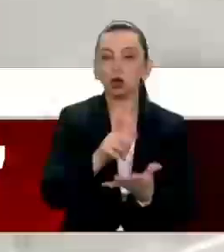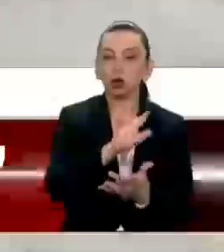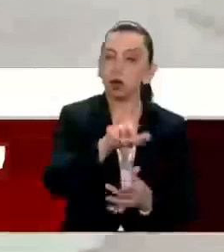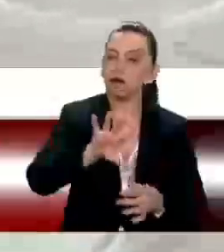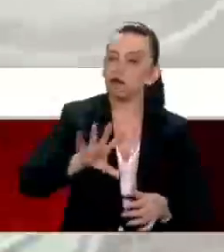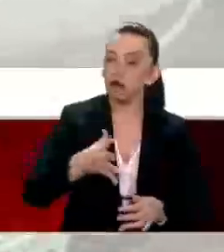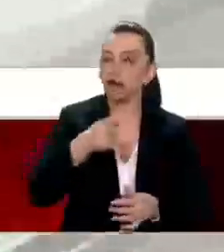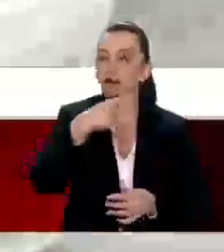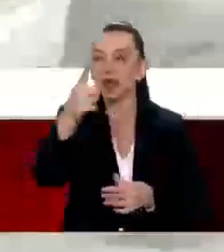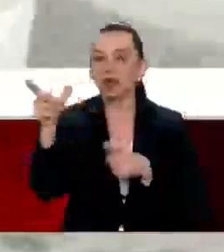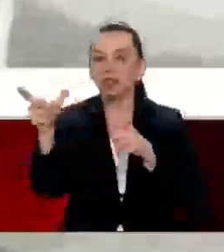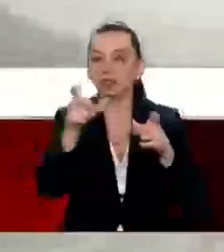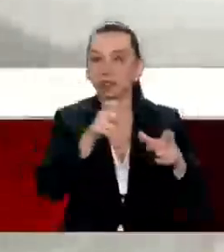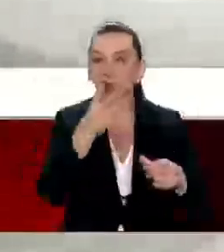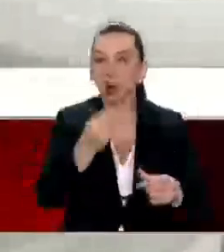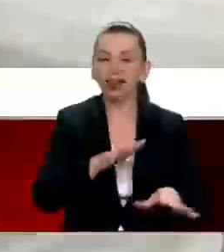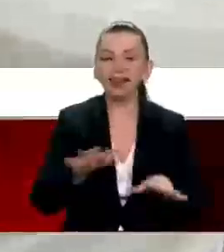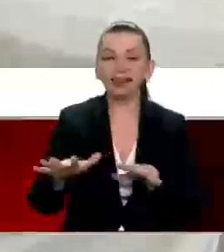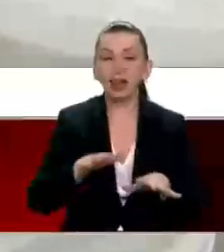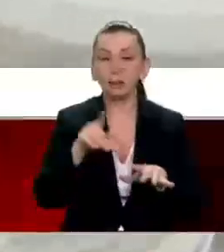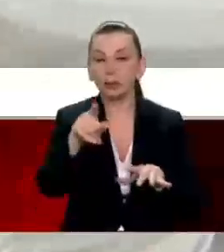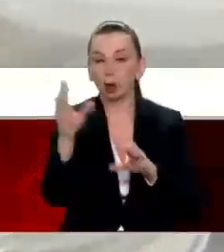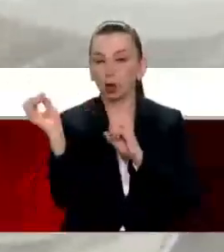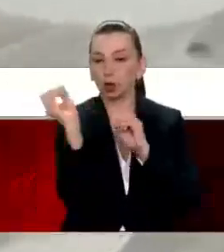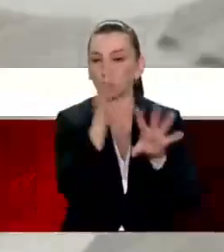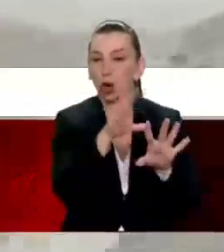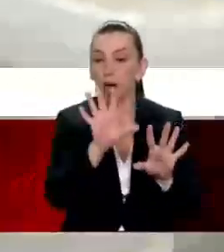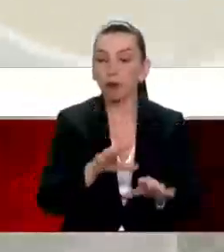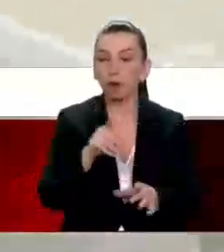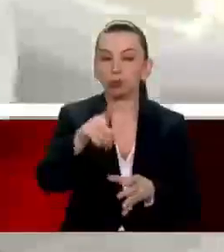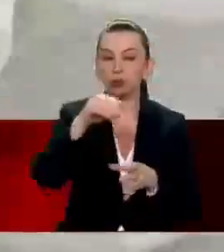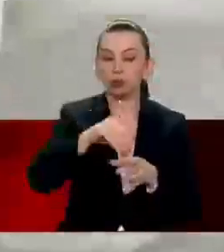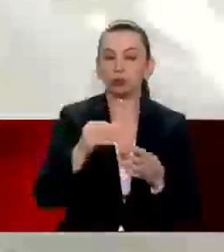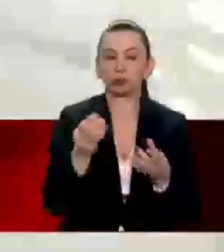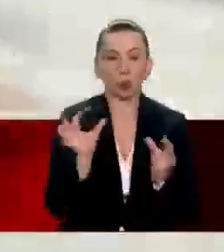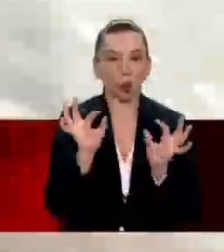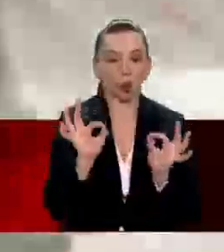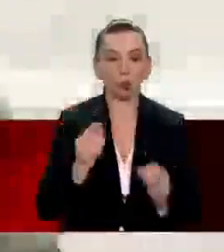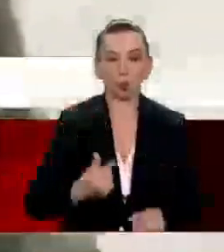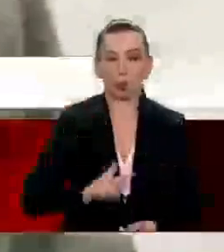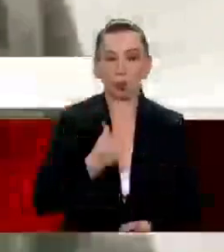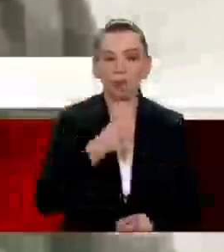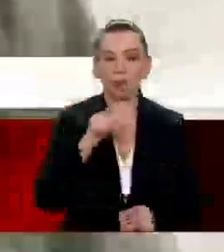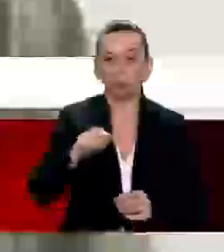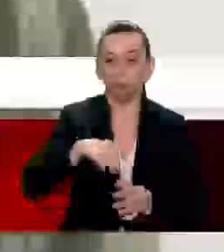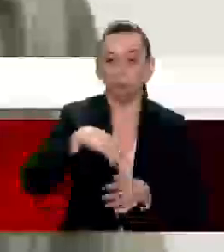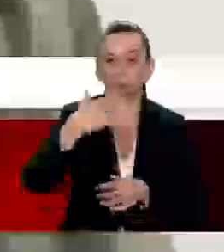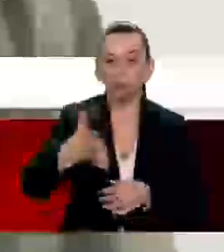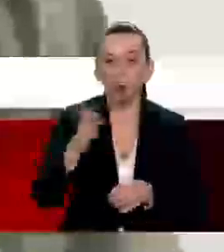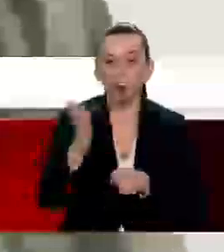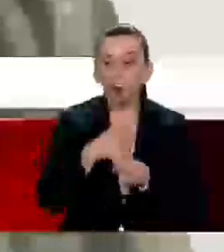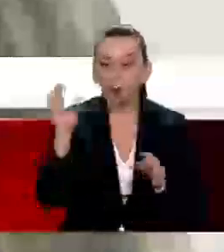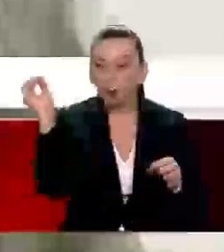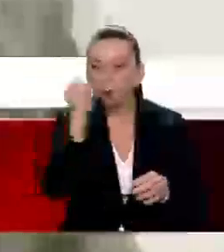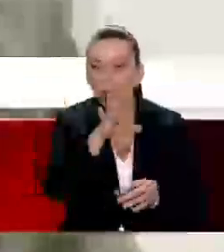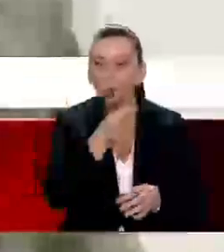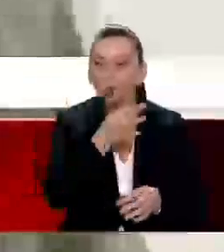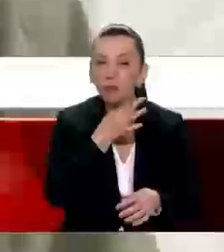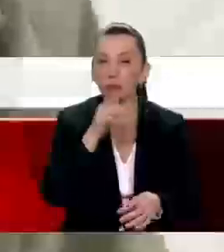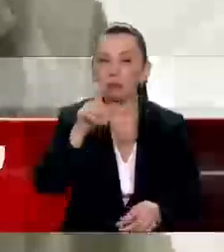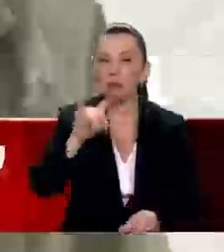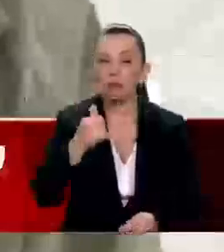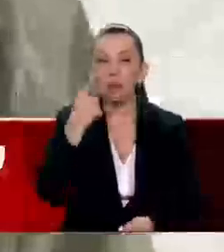da diğer noktalarda bulunan depremzedelere yollanıyor. Ama bunun için önemli bir uyarı da var. Bundan sonra gün göndereceksek lütfen 1